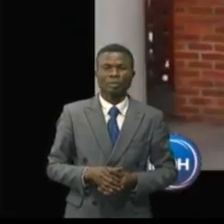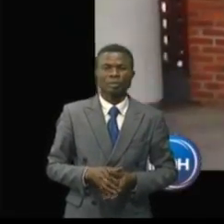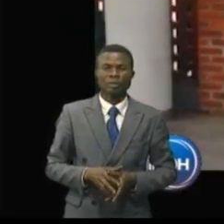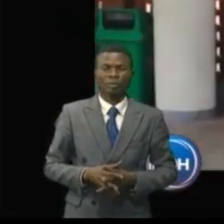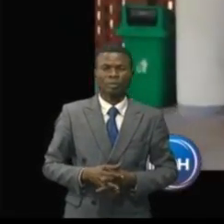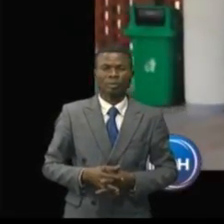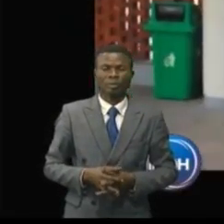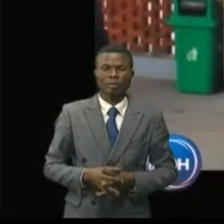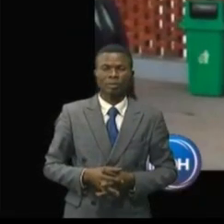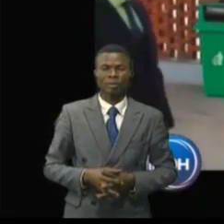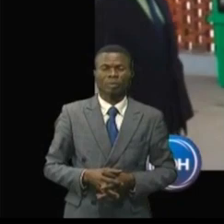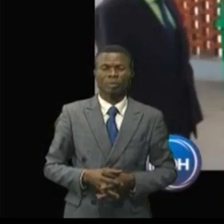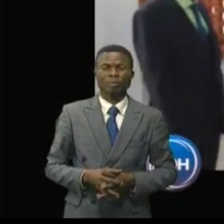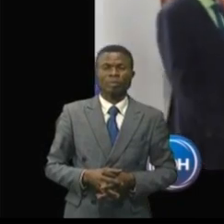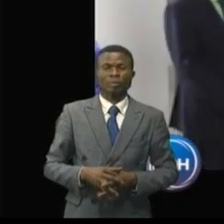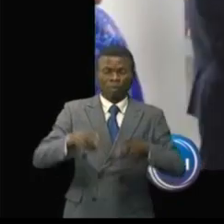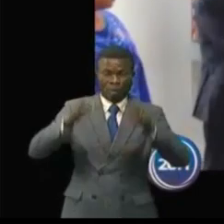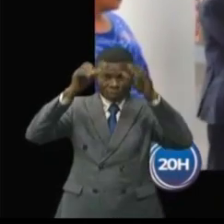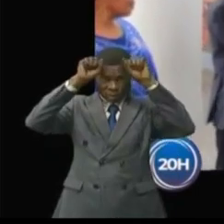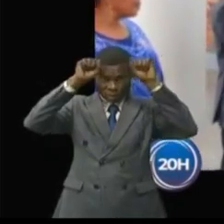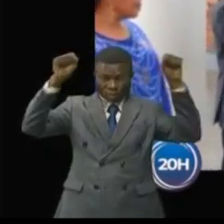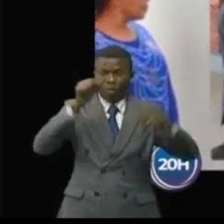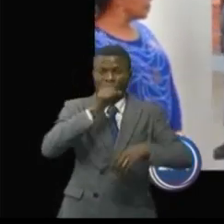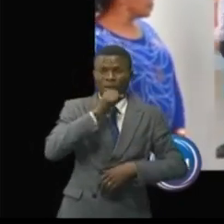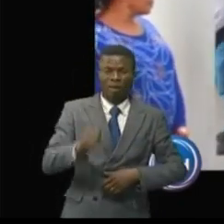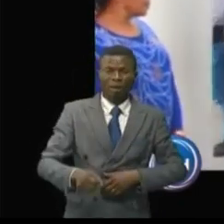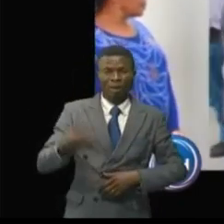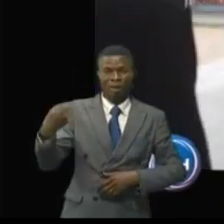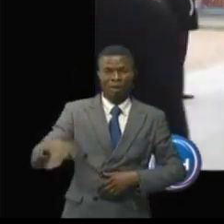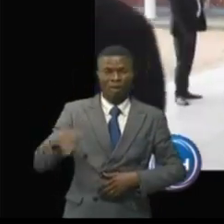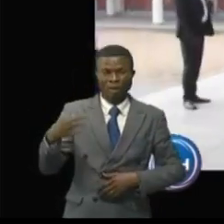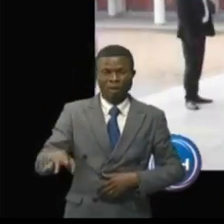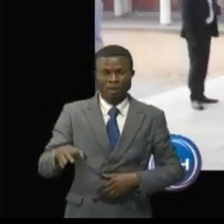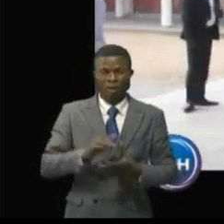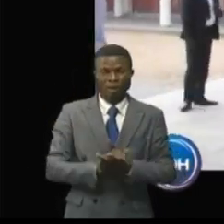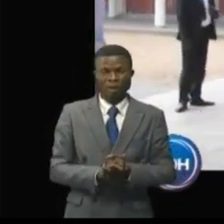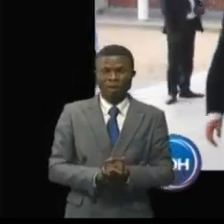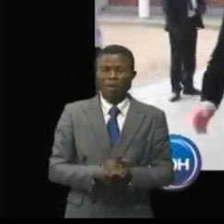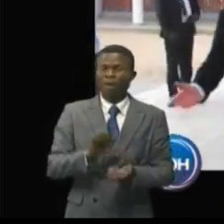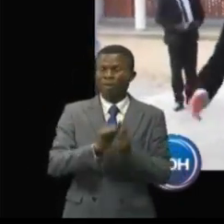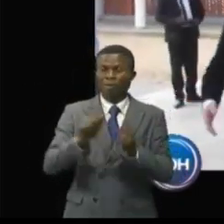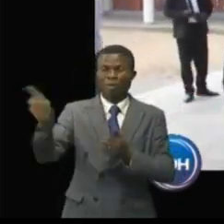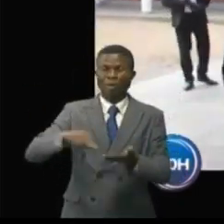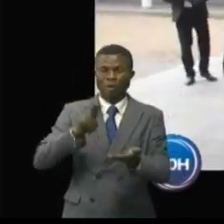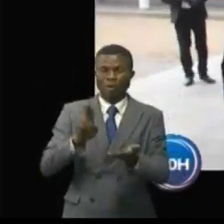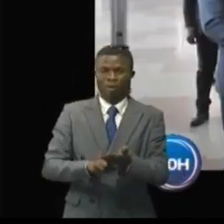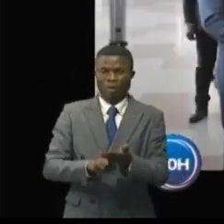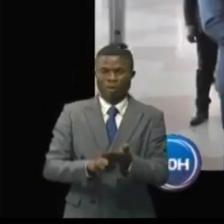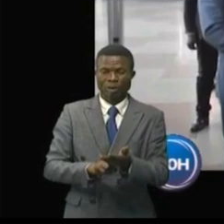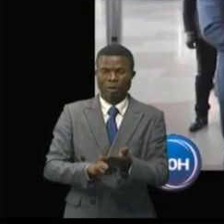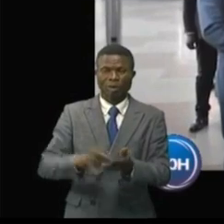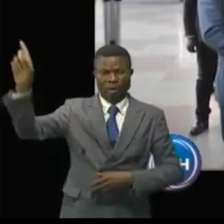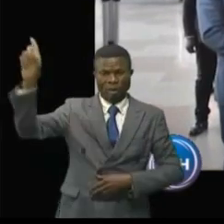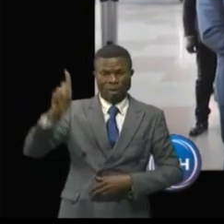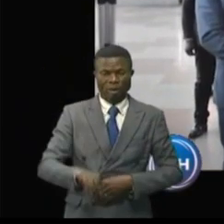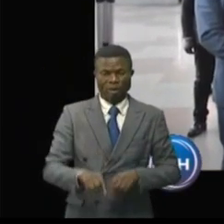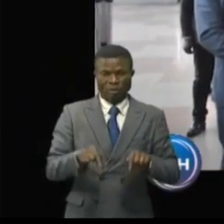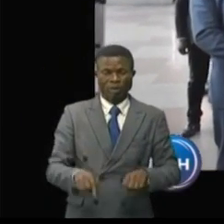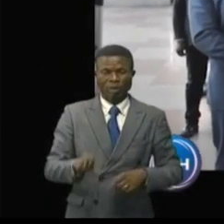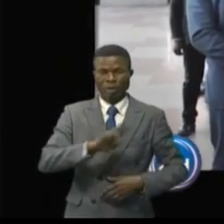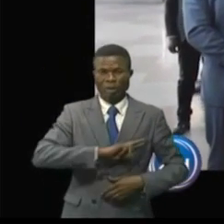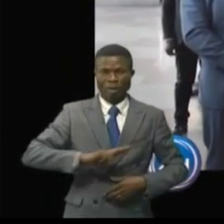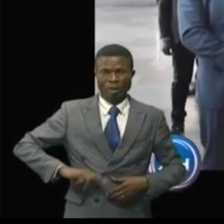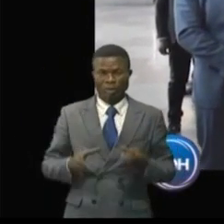Et François Hollande, décontracté, loin des pesanteurs protocolaires, qui revient en RDC avec